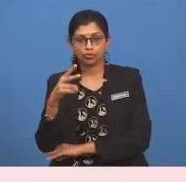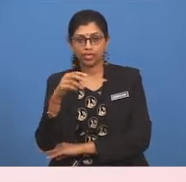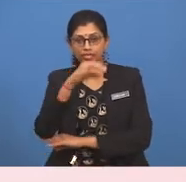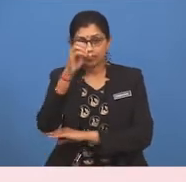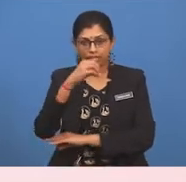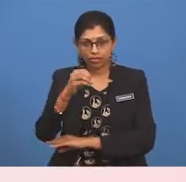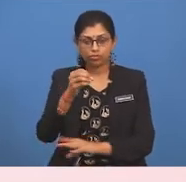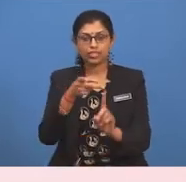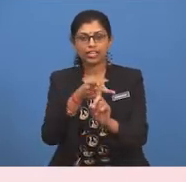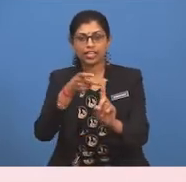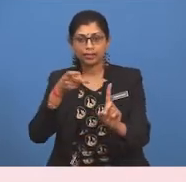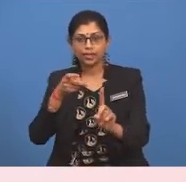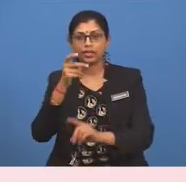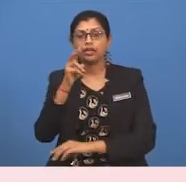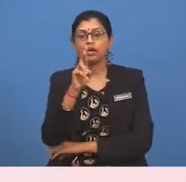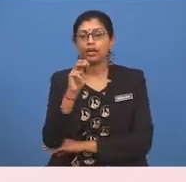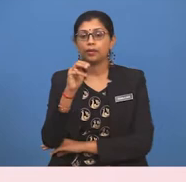212% daripada